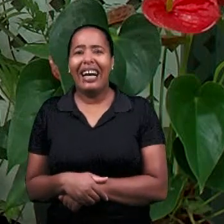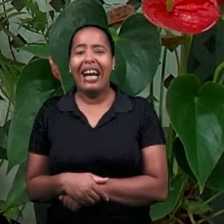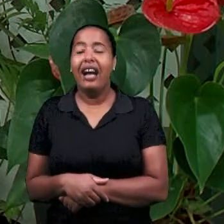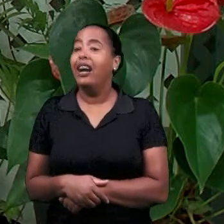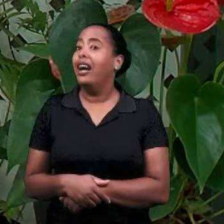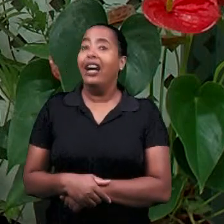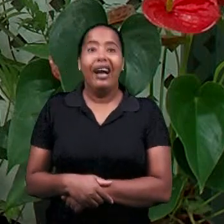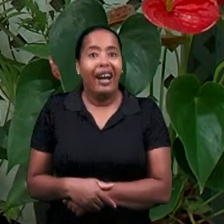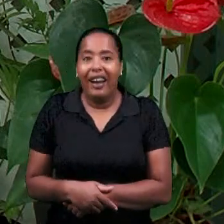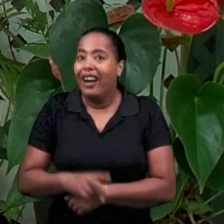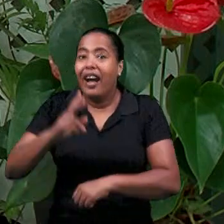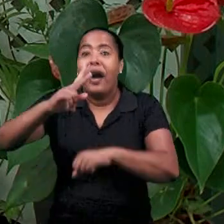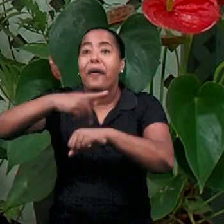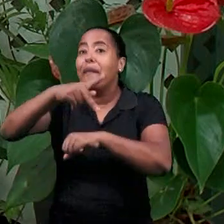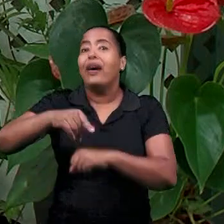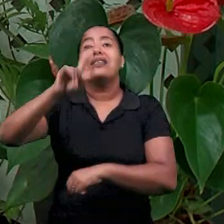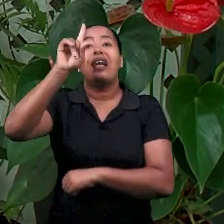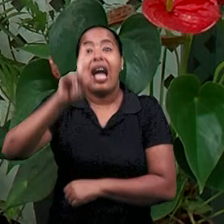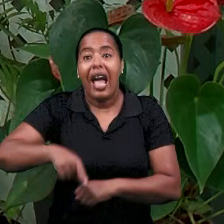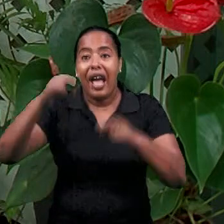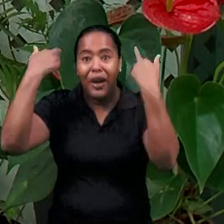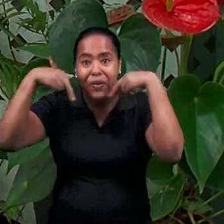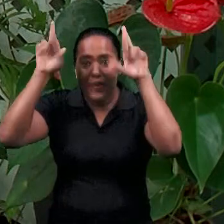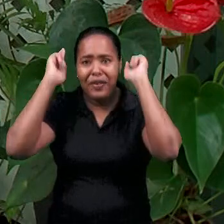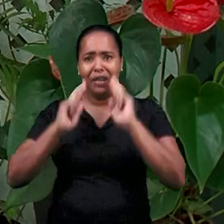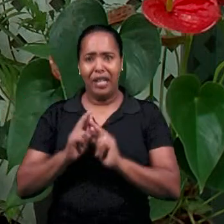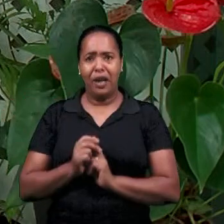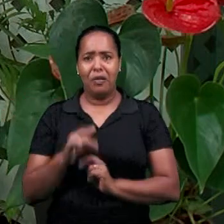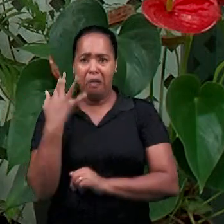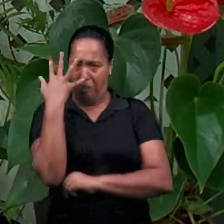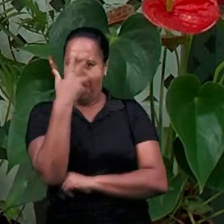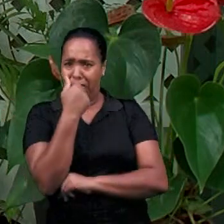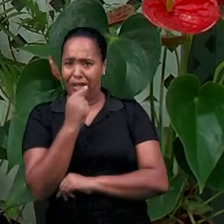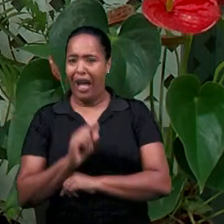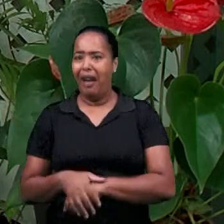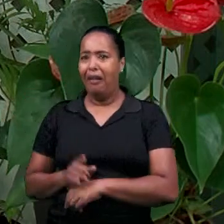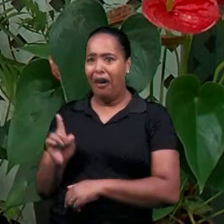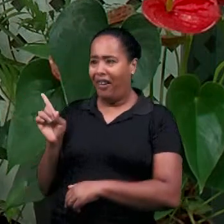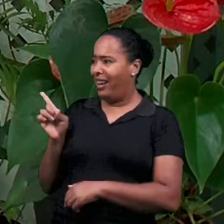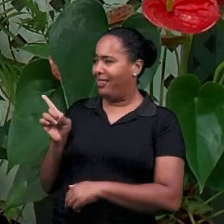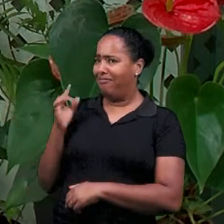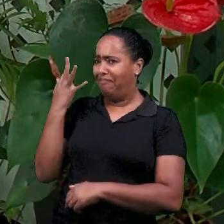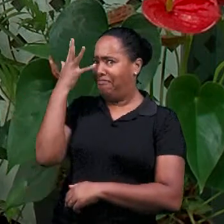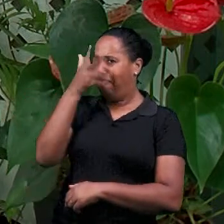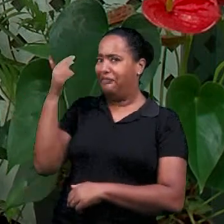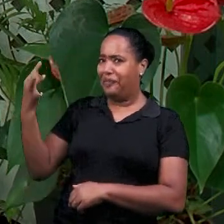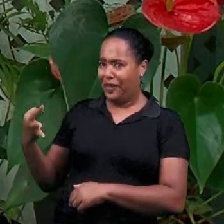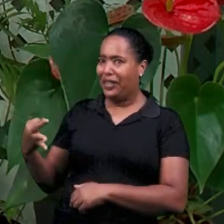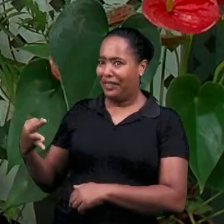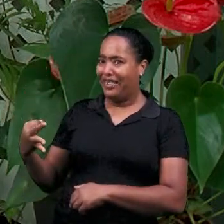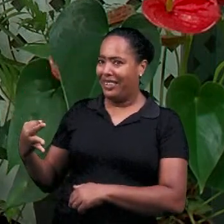Ça ressemble à un lapin, n'est-ce pas? La Pâque, c'est avec l'agneau. Regardez, il est joli, n'est-ce pas?